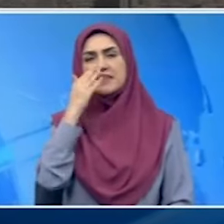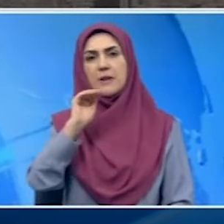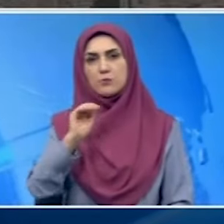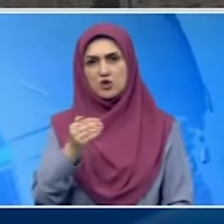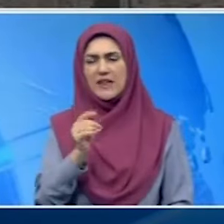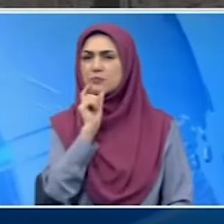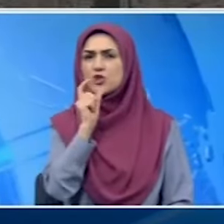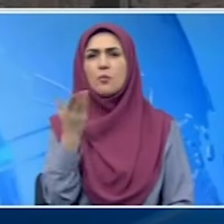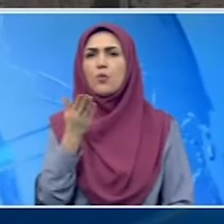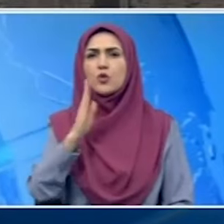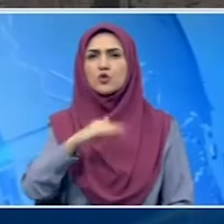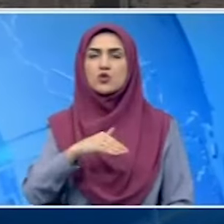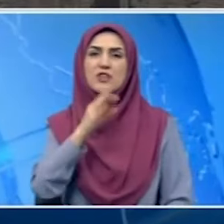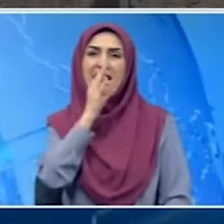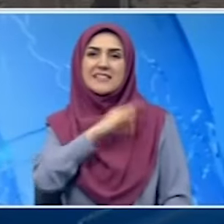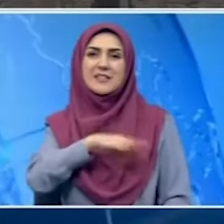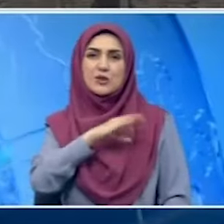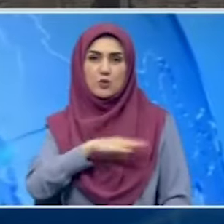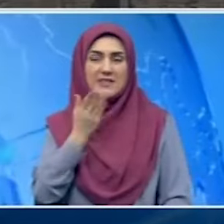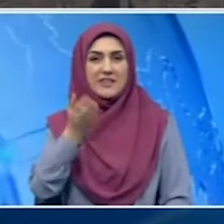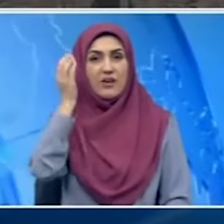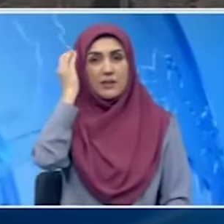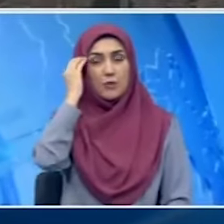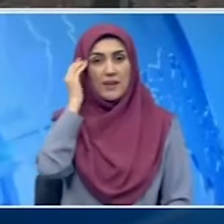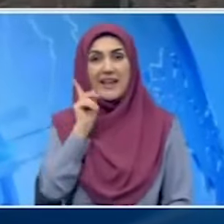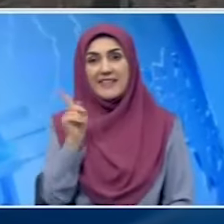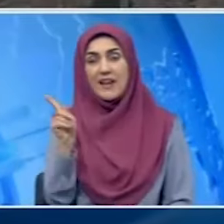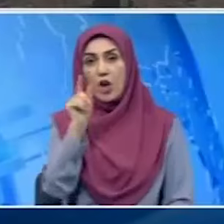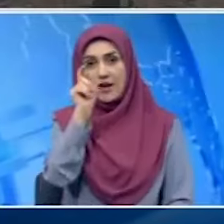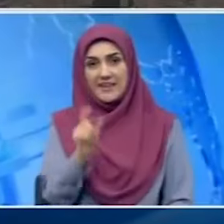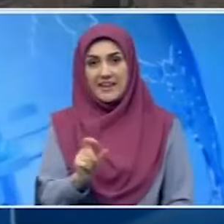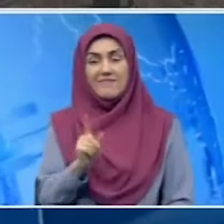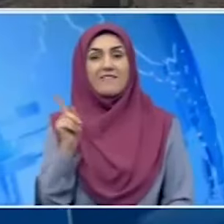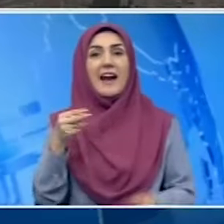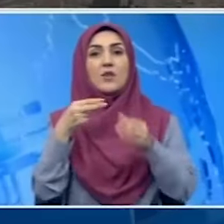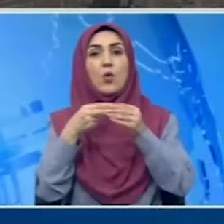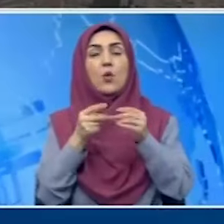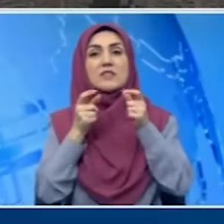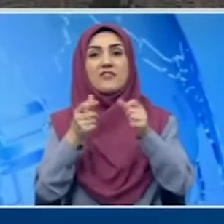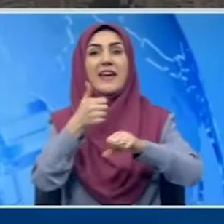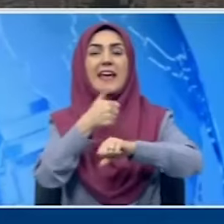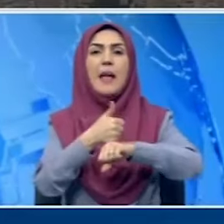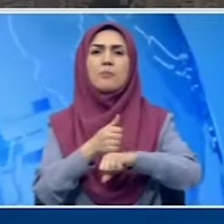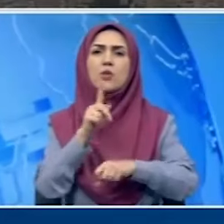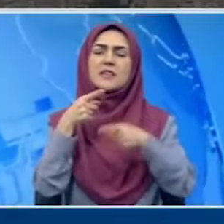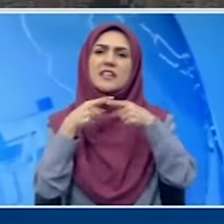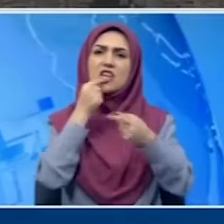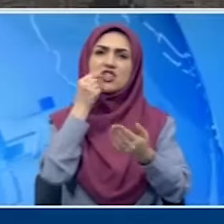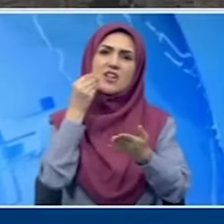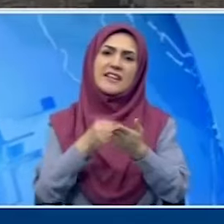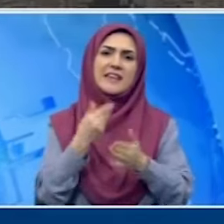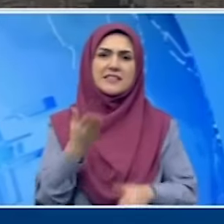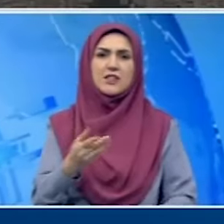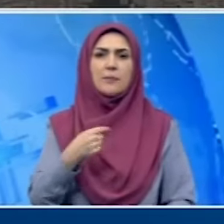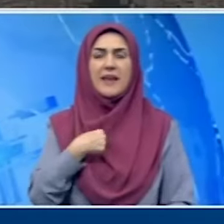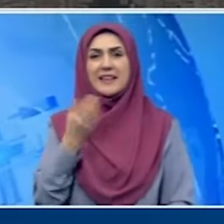بنده کارگر ساده کلاس 5 ابتدایی، دو بار اومدیم کارشناس میگم که جعل امضای از